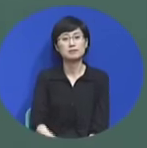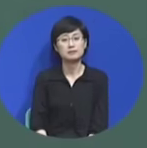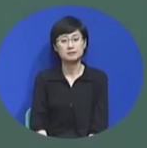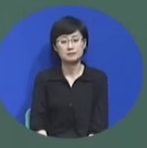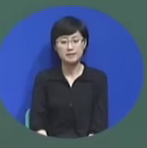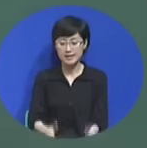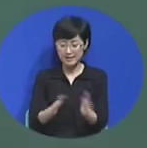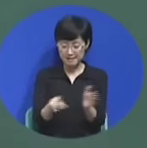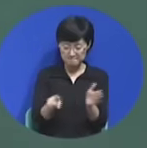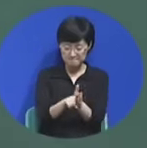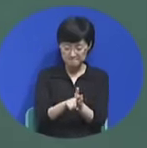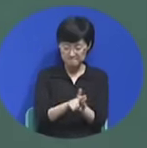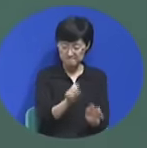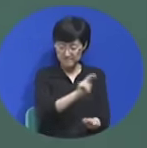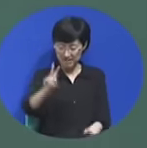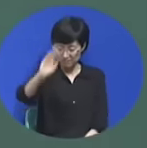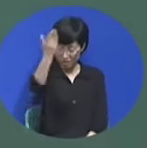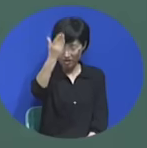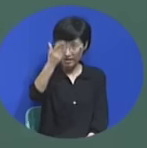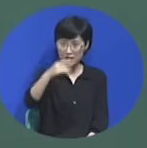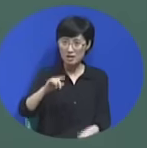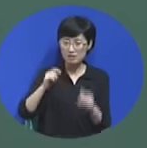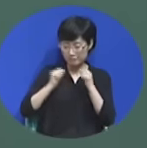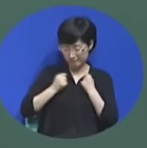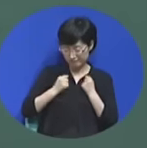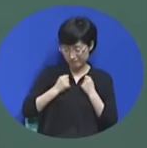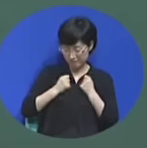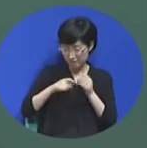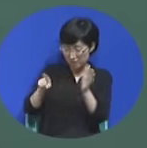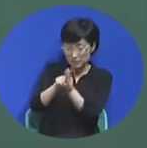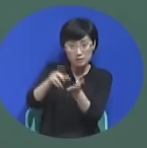在这恩典之下，神所赐的信心才会得到恢复。 아, 내가 믿어야지. 그래서 믿어지는 게 아니에요. 아,